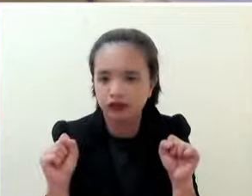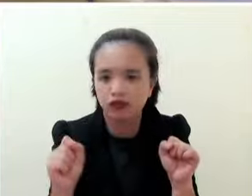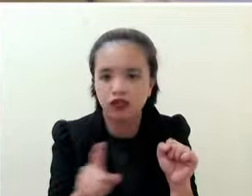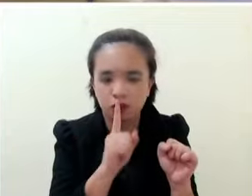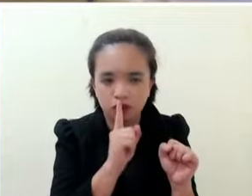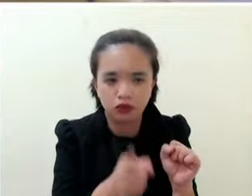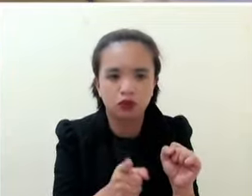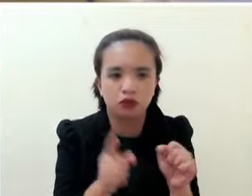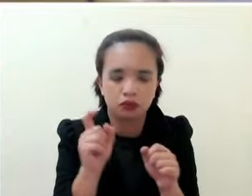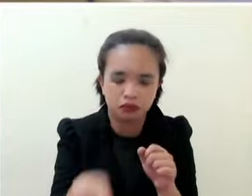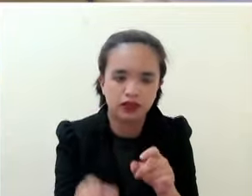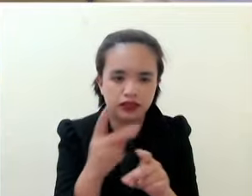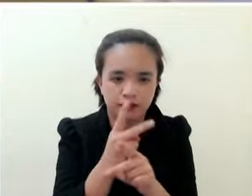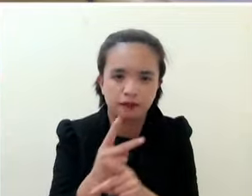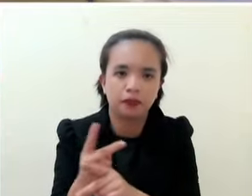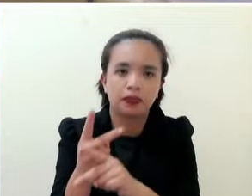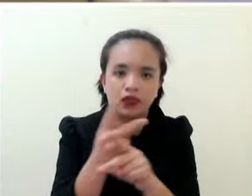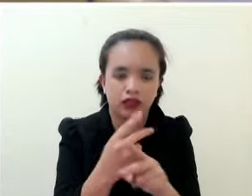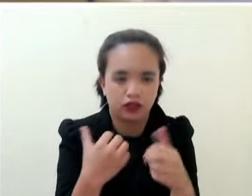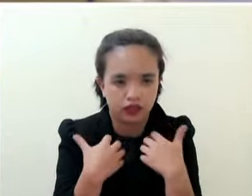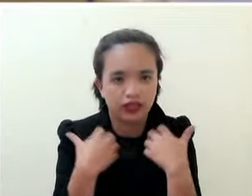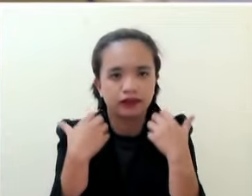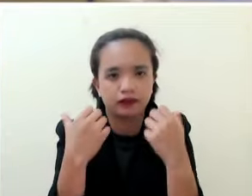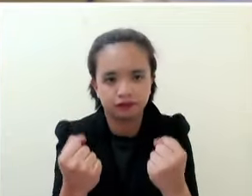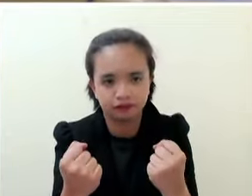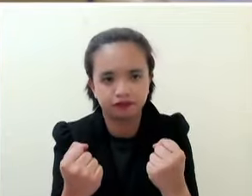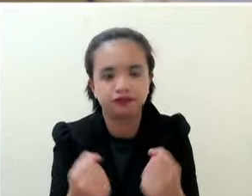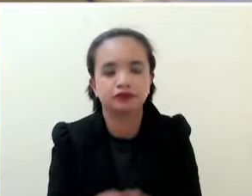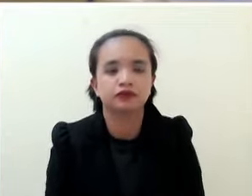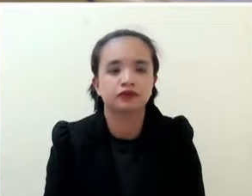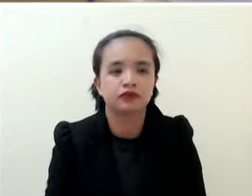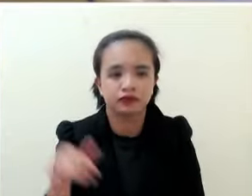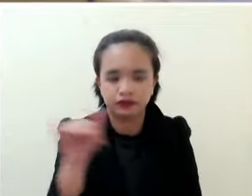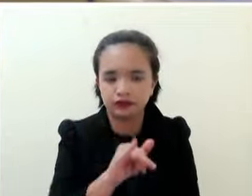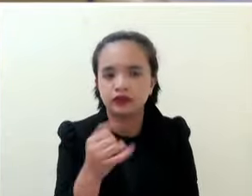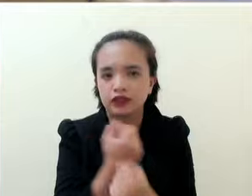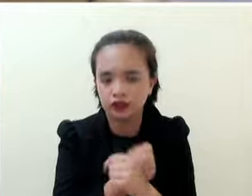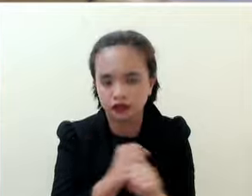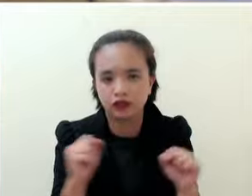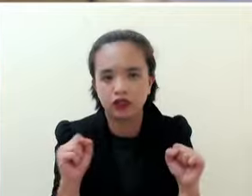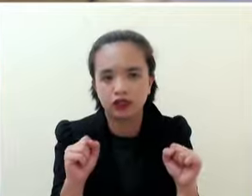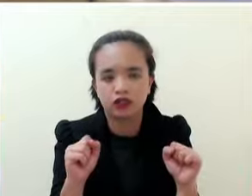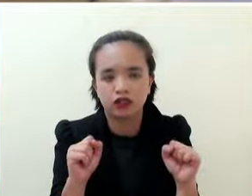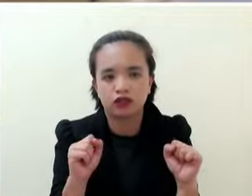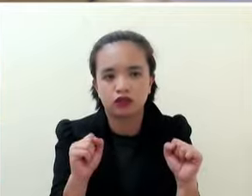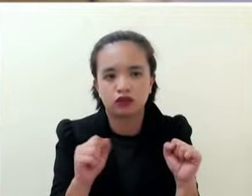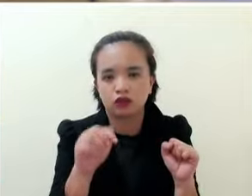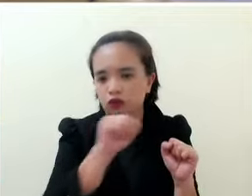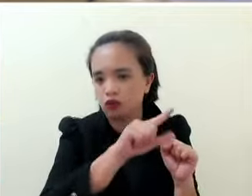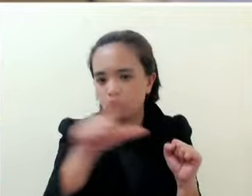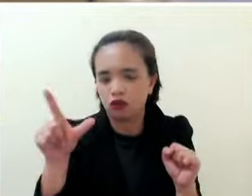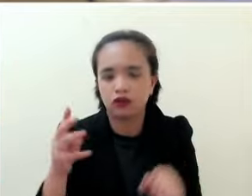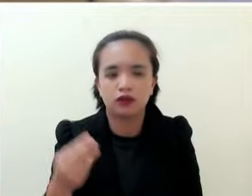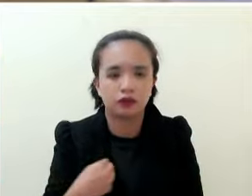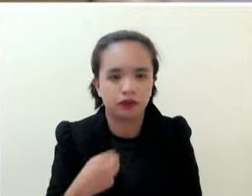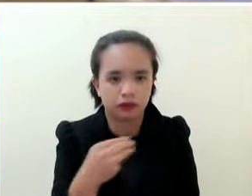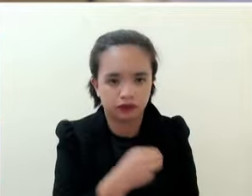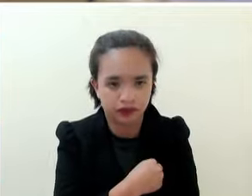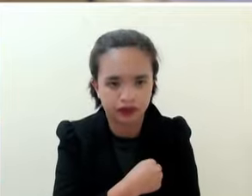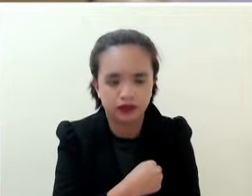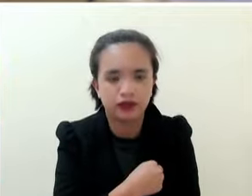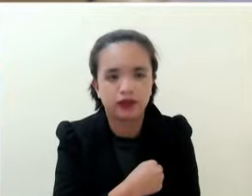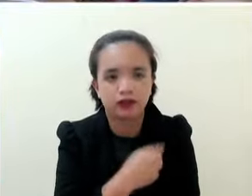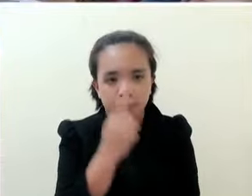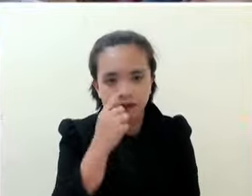kailangan pangalagaan yung health at yung safety ng bawat miyembro ng industriya ng